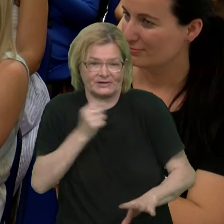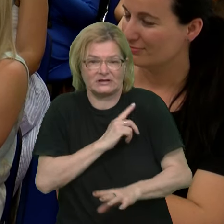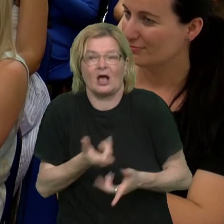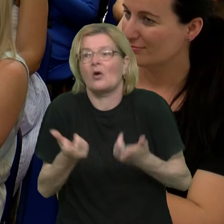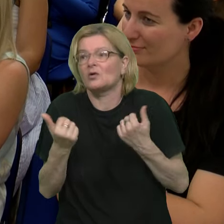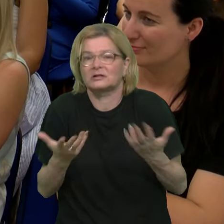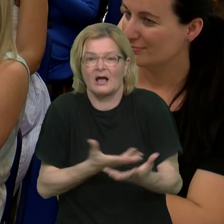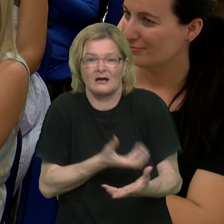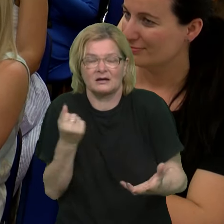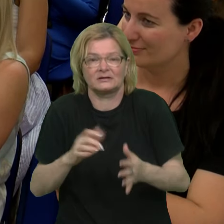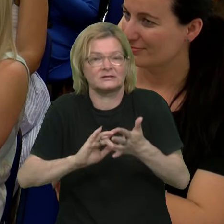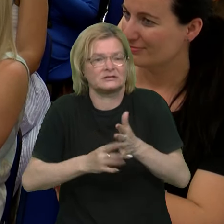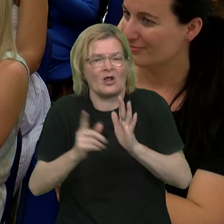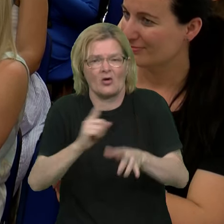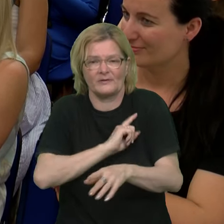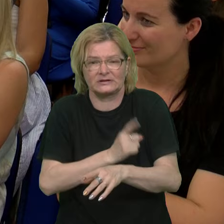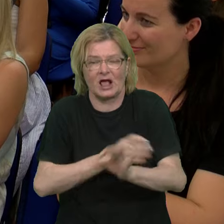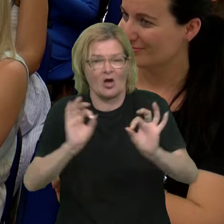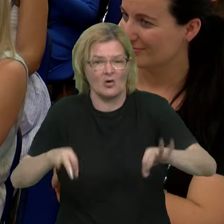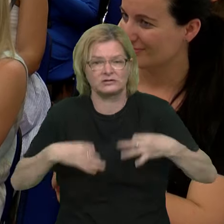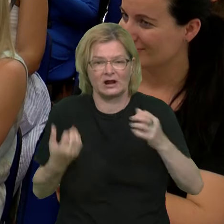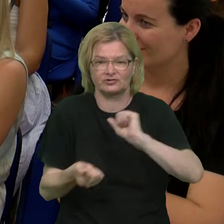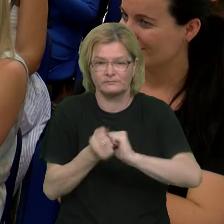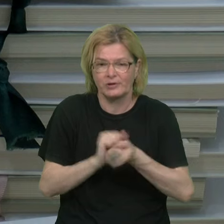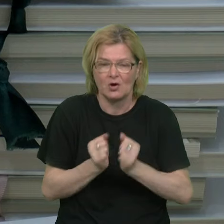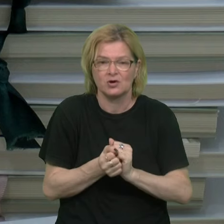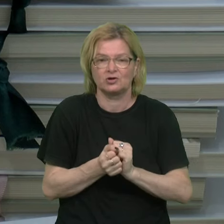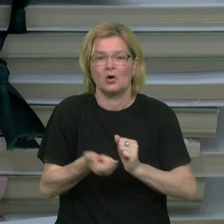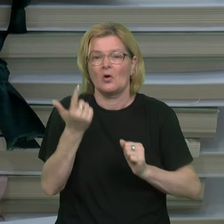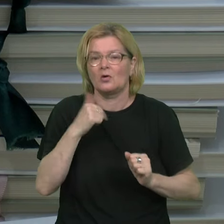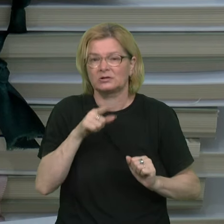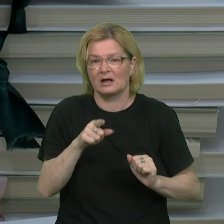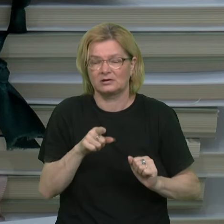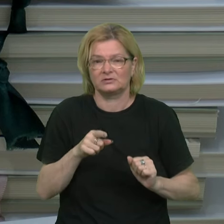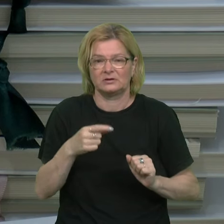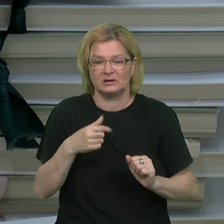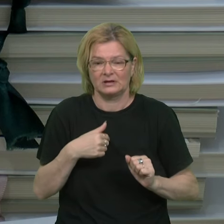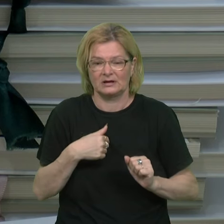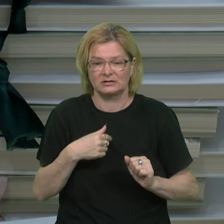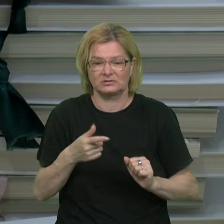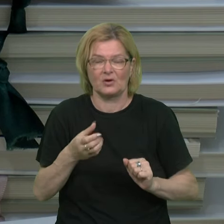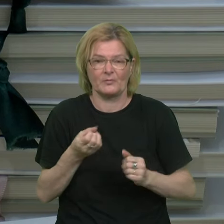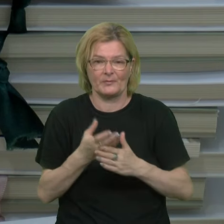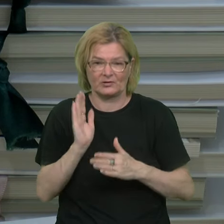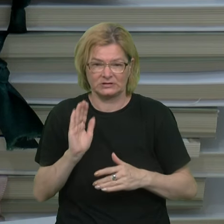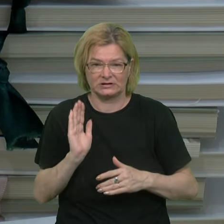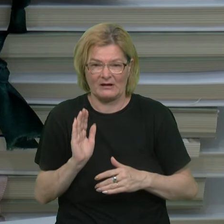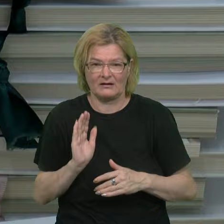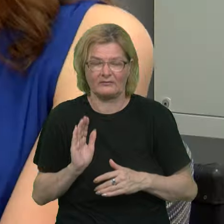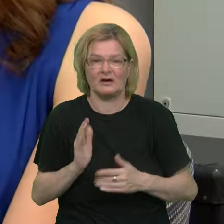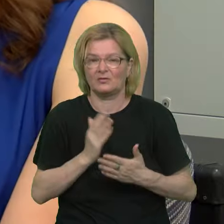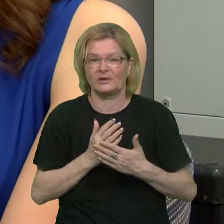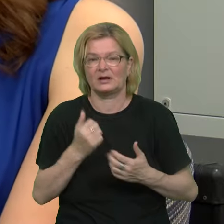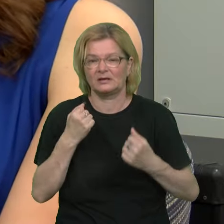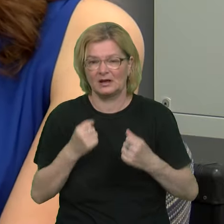odakle crpiš snagu? Znači odakle cijela ta snaga da ozdraviš, da se boriš, odakle to? Pa ja sam nekako po prirodi